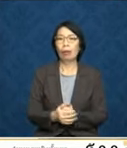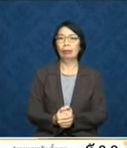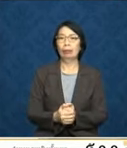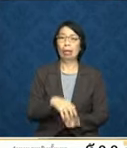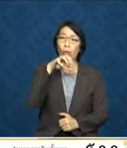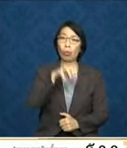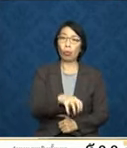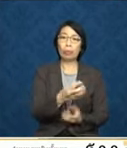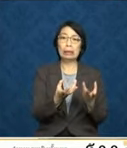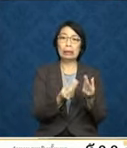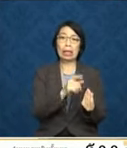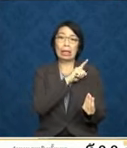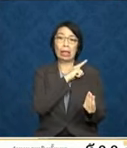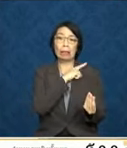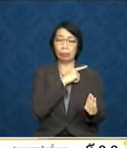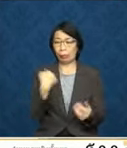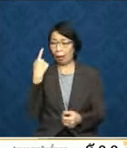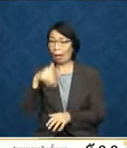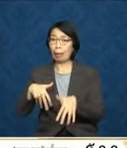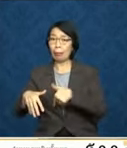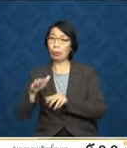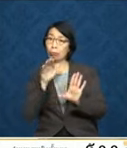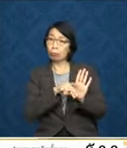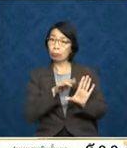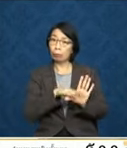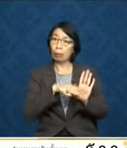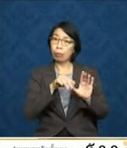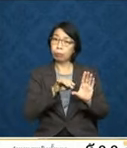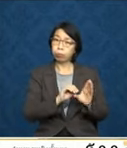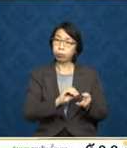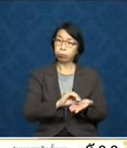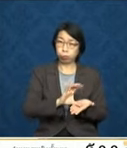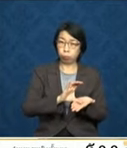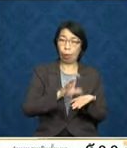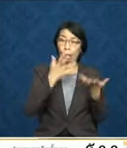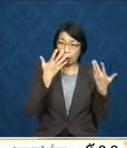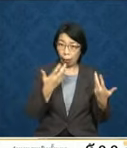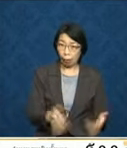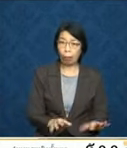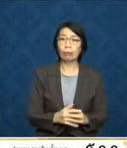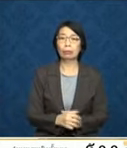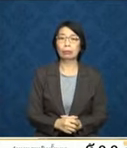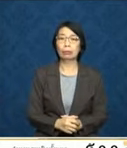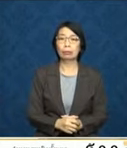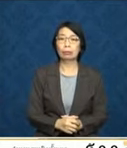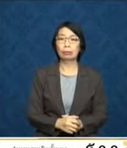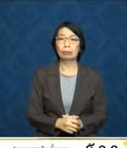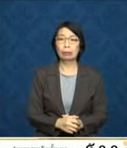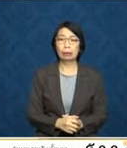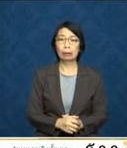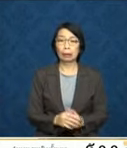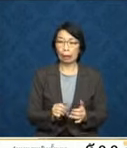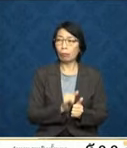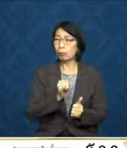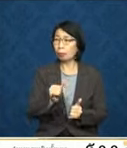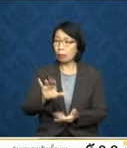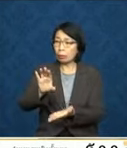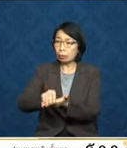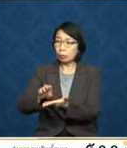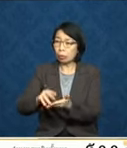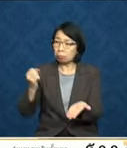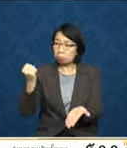ค่ะว่าประชาชนที่ลงทะเบียนในโครงการนี้ได้ลงทะเบียนไปแล้วเนี่ยจะได้มีการเดินสำรวจให้เมื่อไหร่